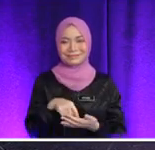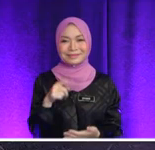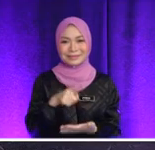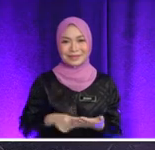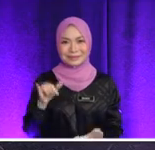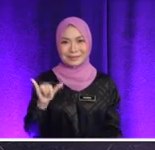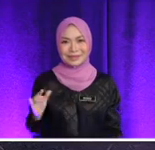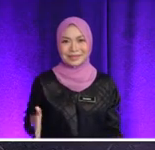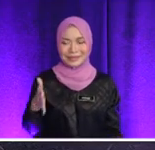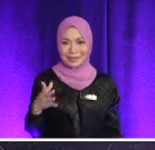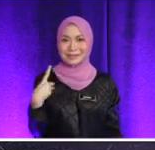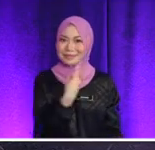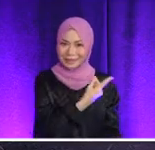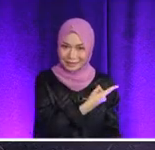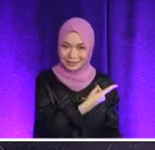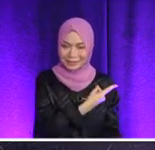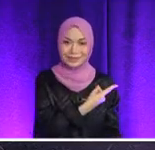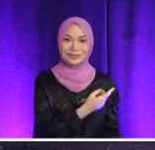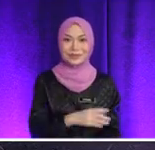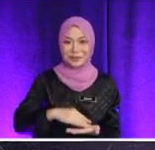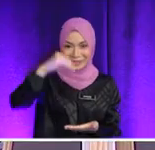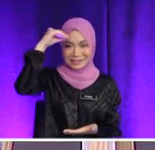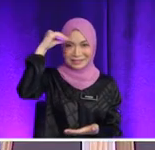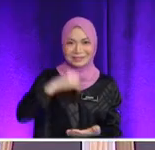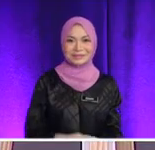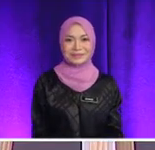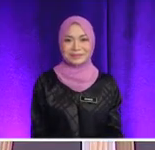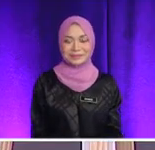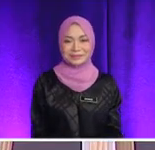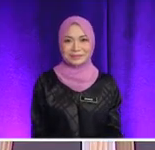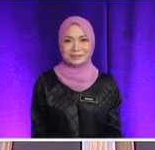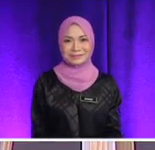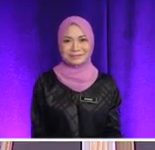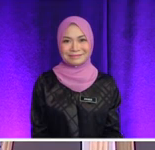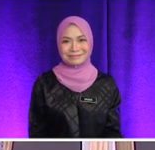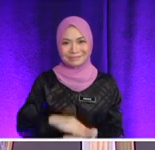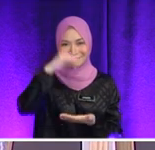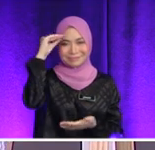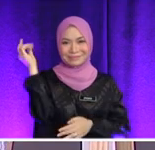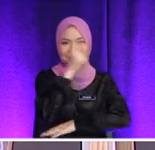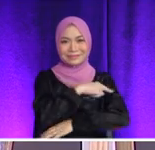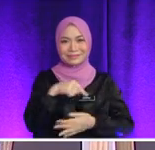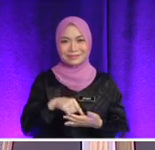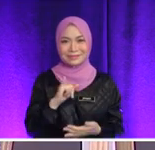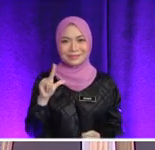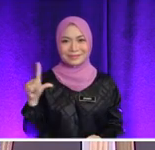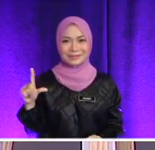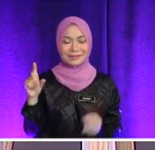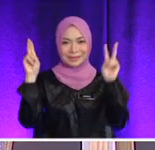mulanya saya pada hari ini sebenarnya adalah untuk tajuk tiga